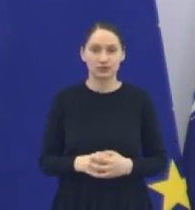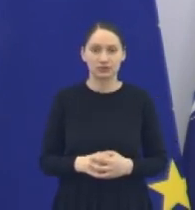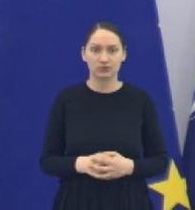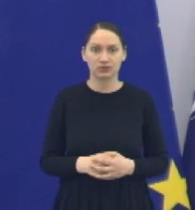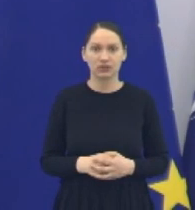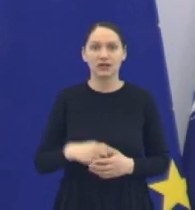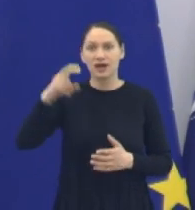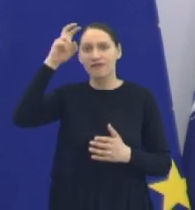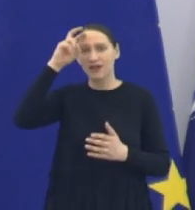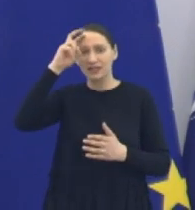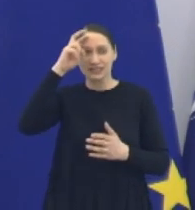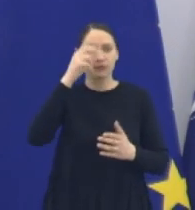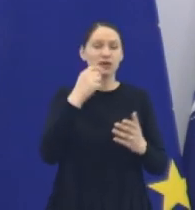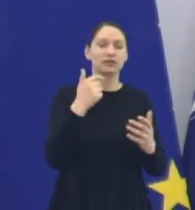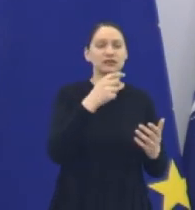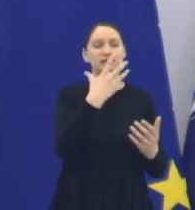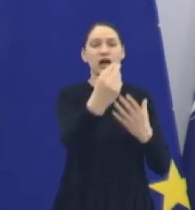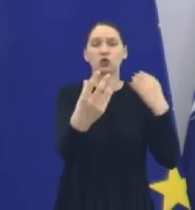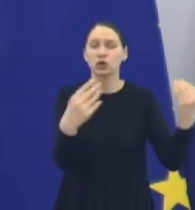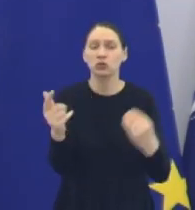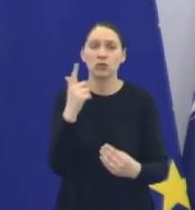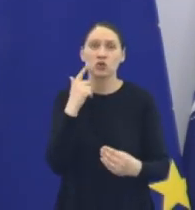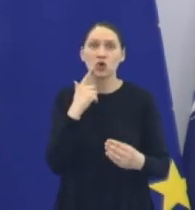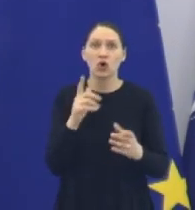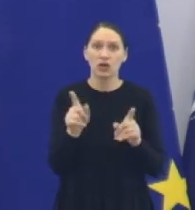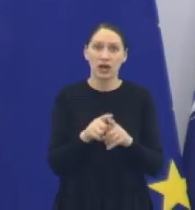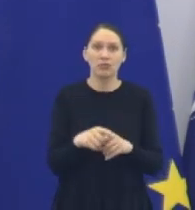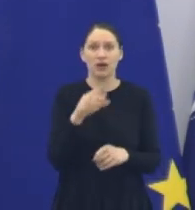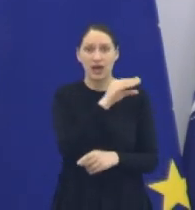ne atskiros valstybės, o kuriuos galime padaryti mes kaip valstybių